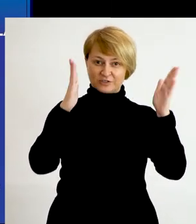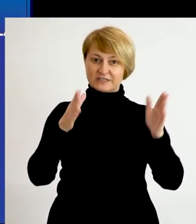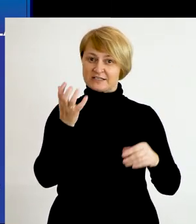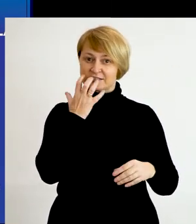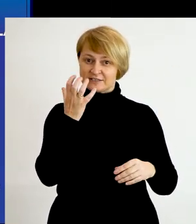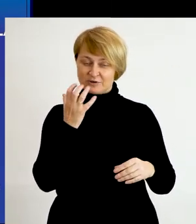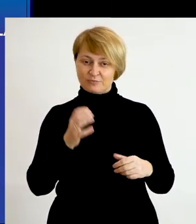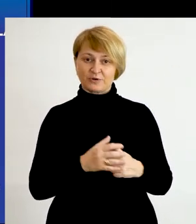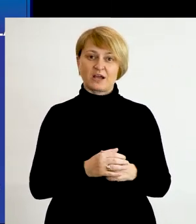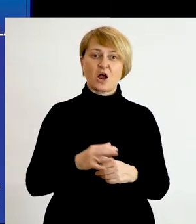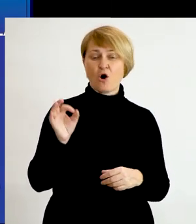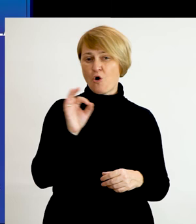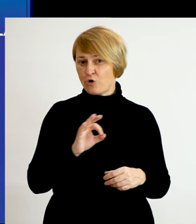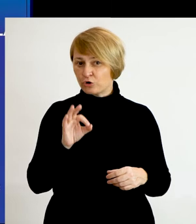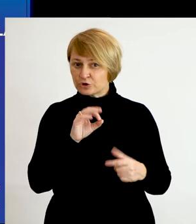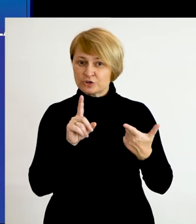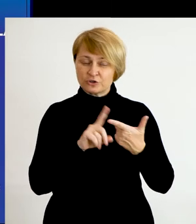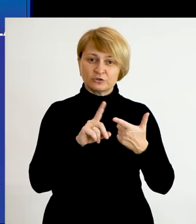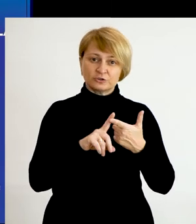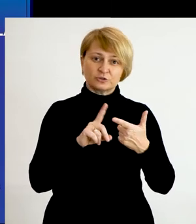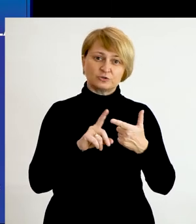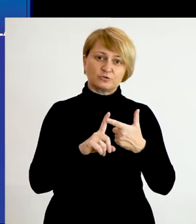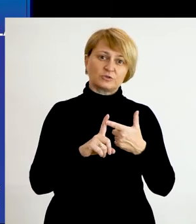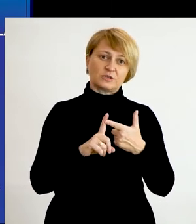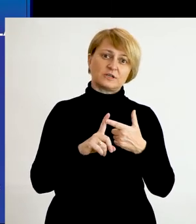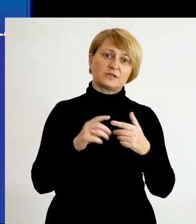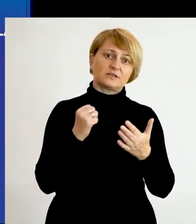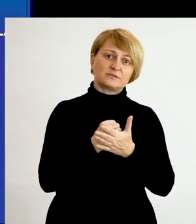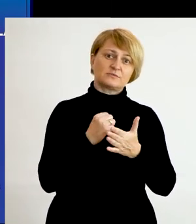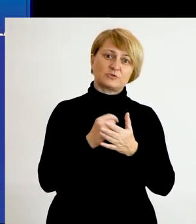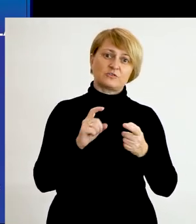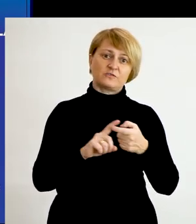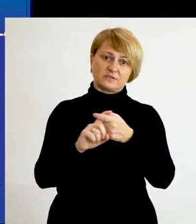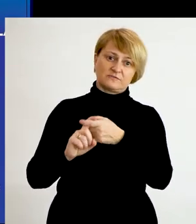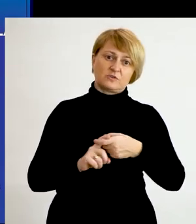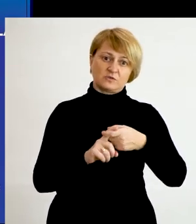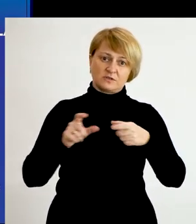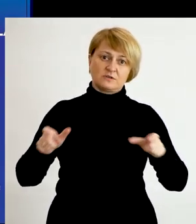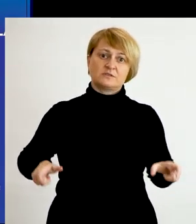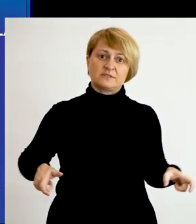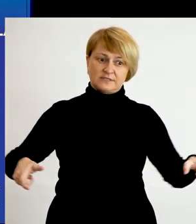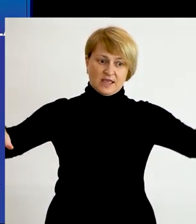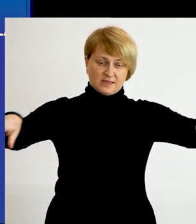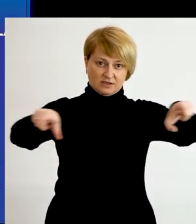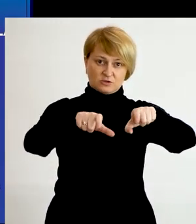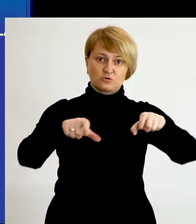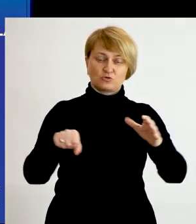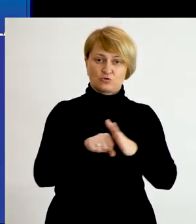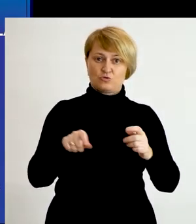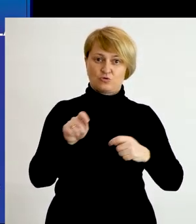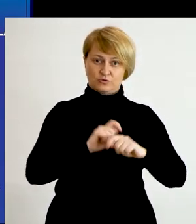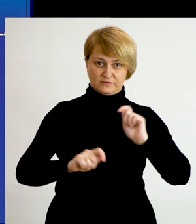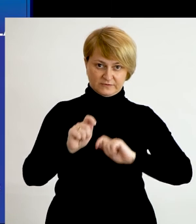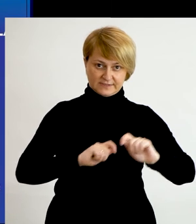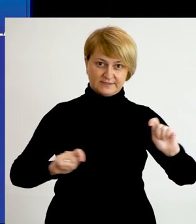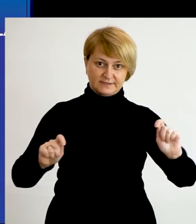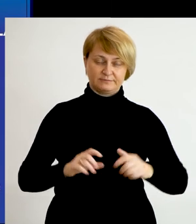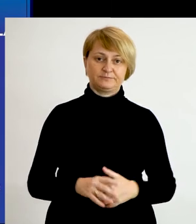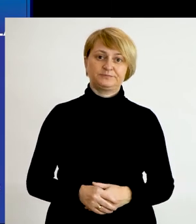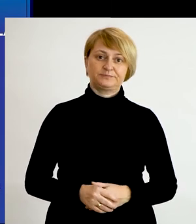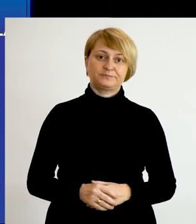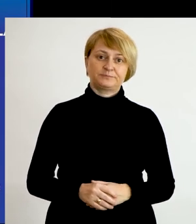mówię, okoliczności, a po drugie przede wszystkim kwestia związana z boiskiem, ze stadionem do rozwiązania.